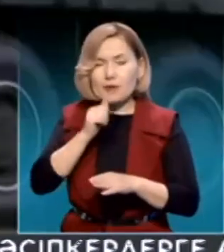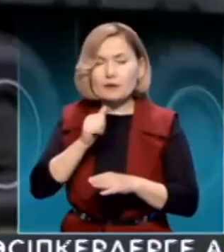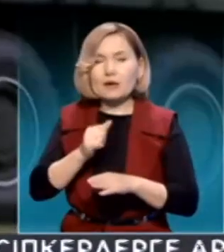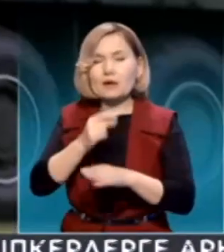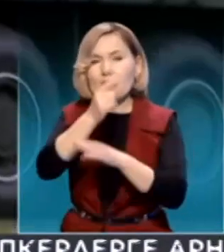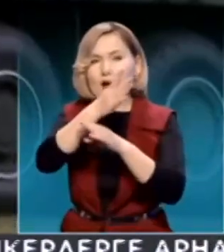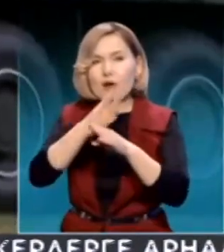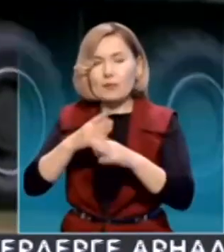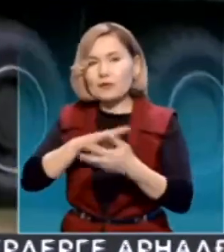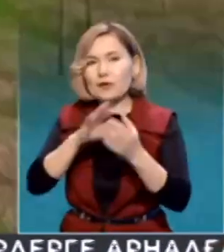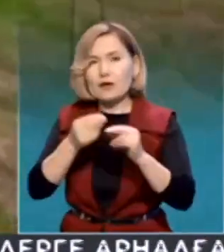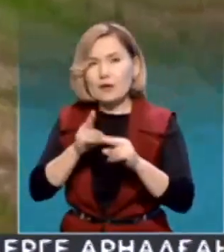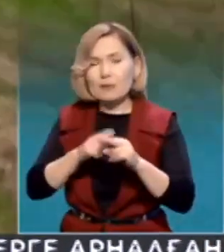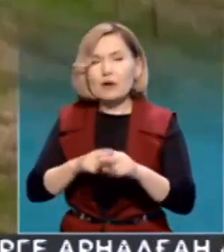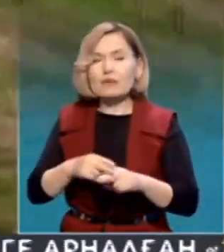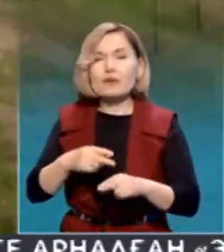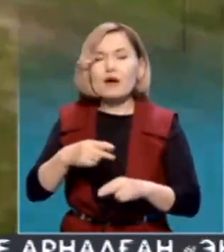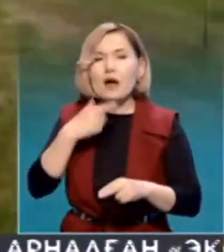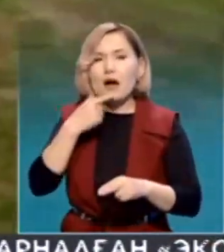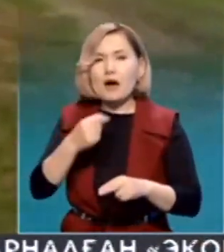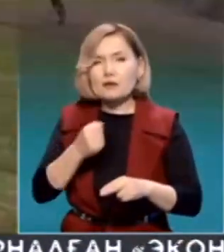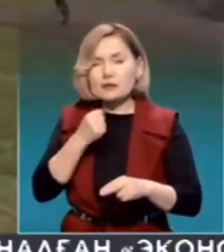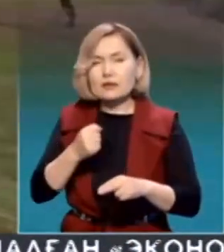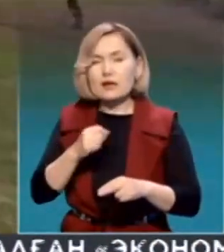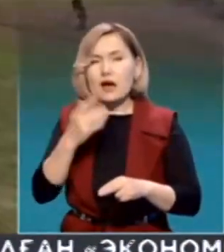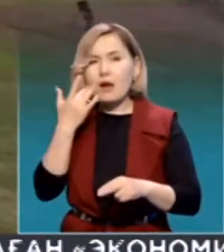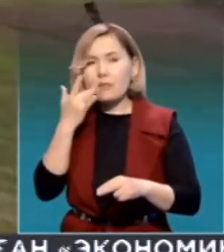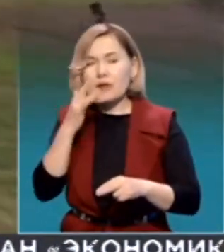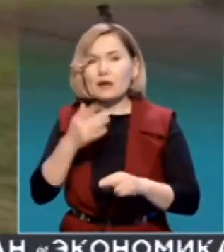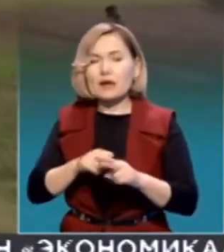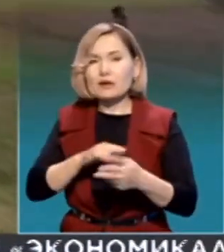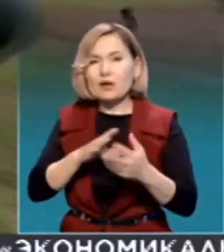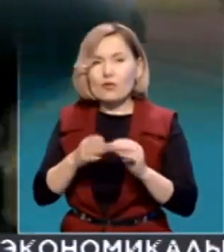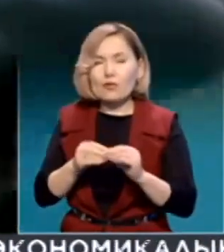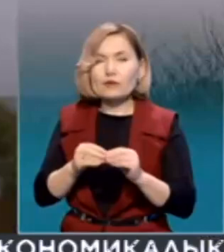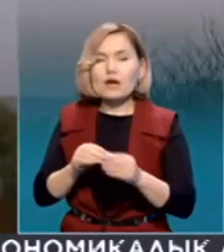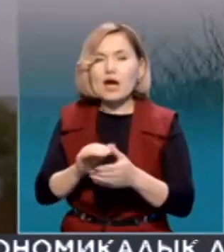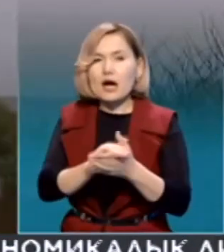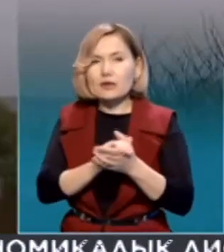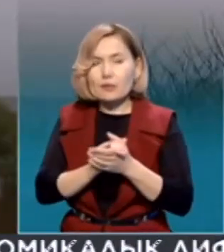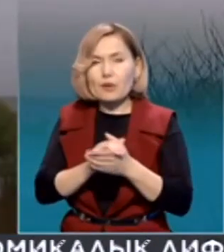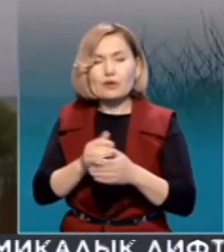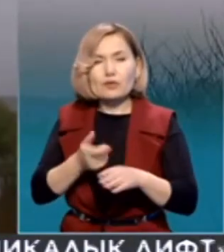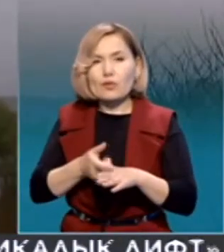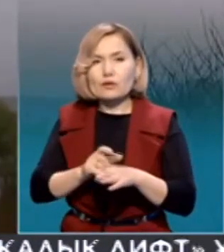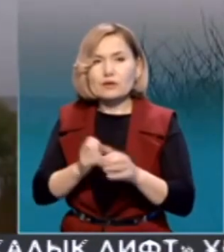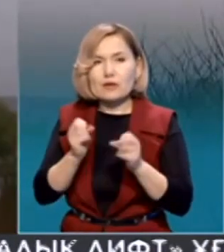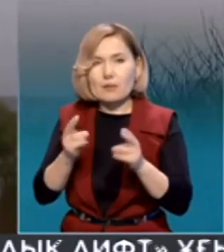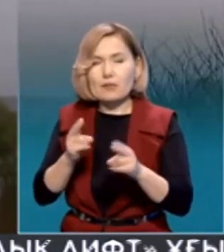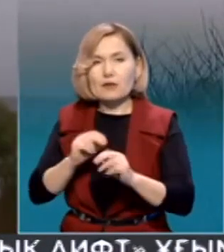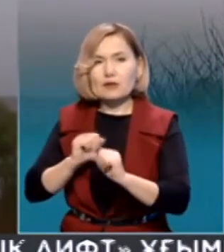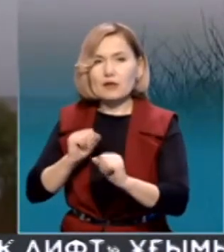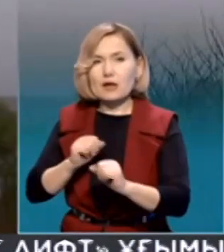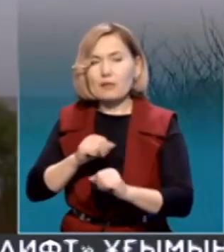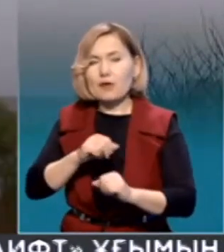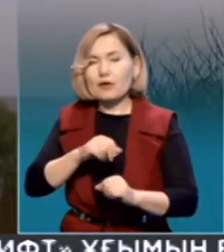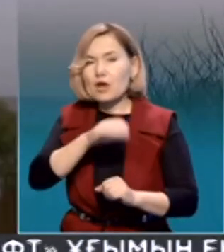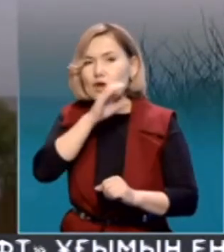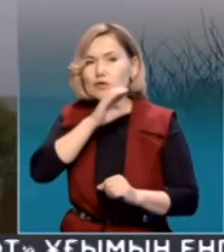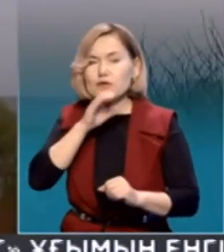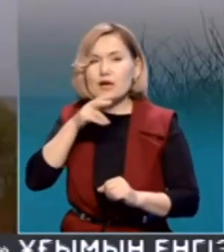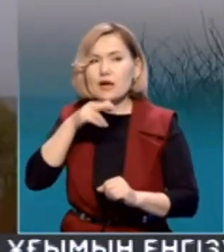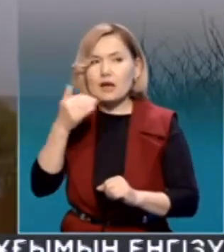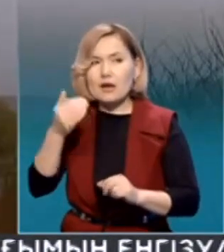Оңтүстік Корея арасында әскери ынтымақтастықтың артуы түрткі болып отыр. Соңғы кездері екі ел арасында бірлескен жаттығулар өткізу жиілегені